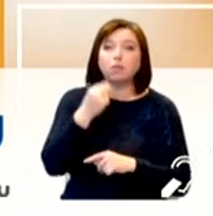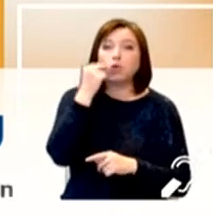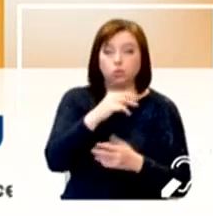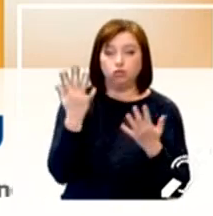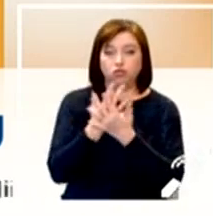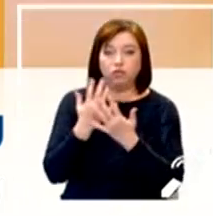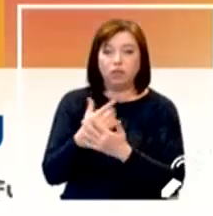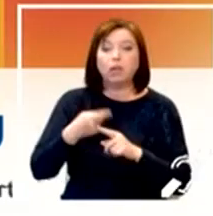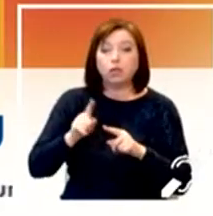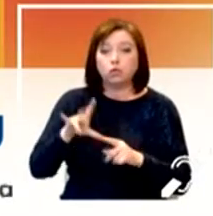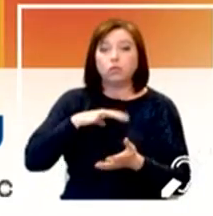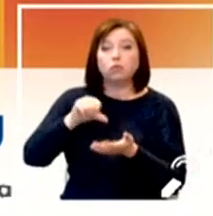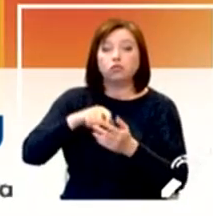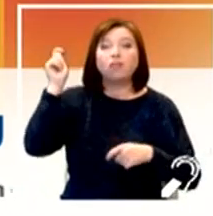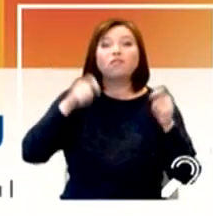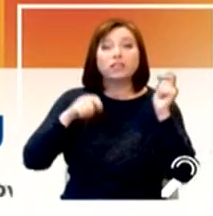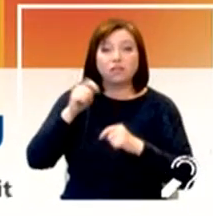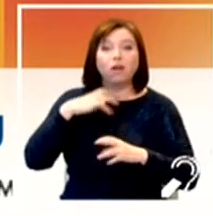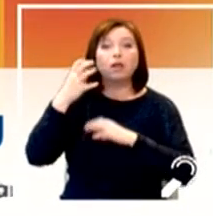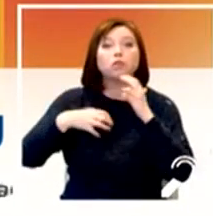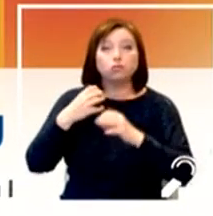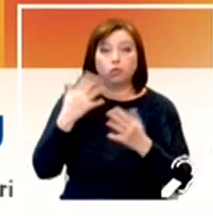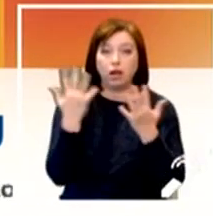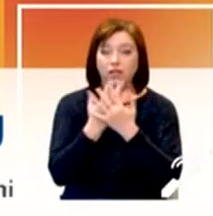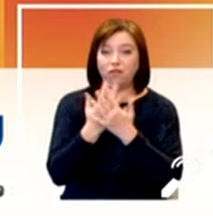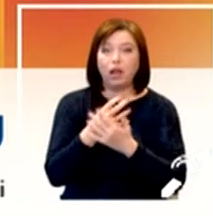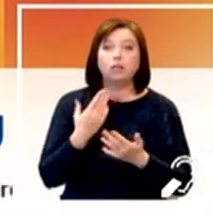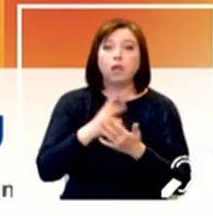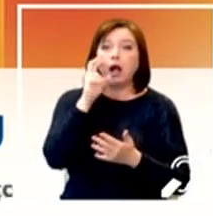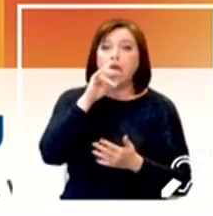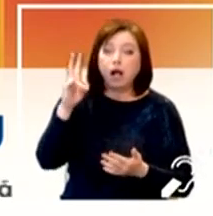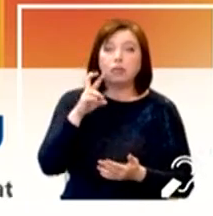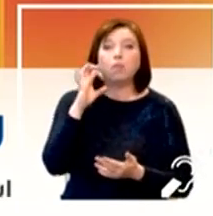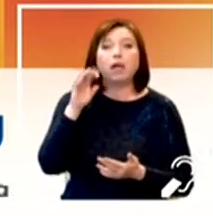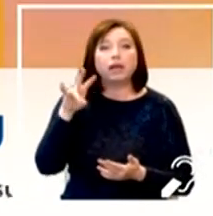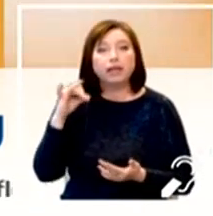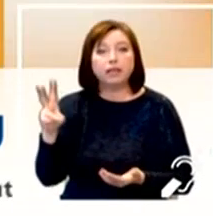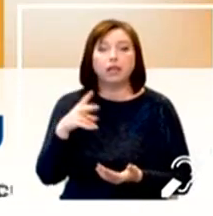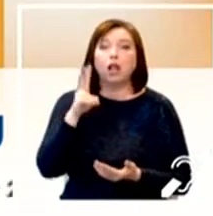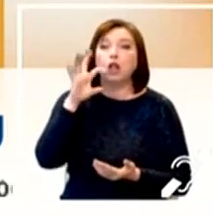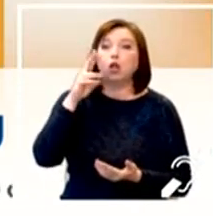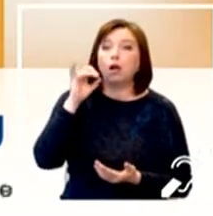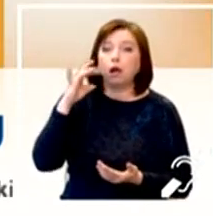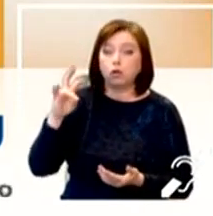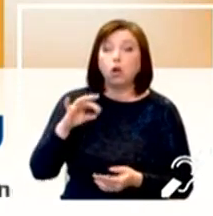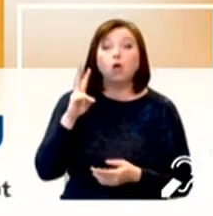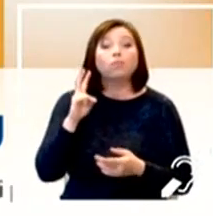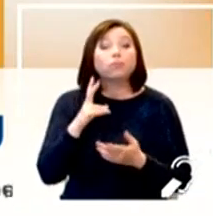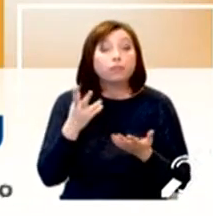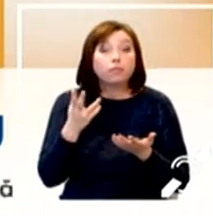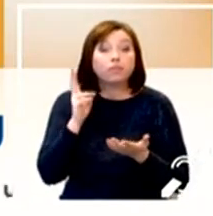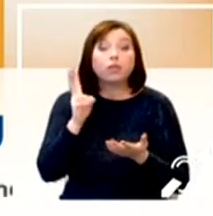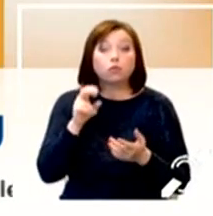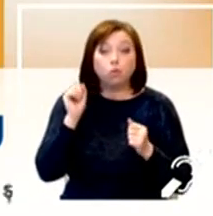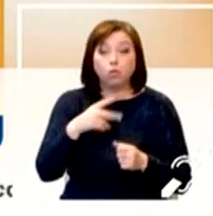pelicule care au participat la festivaluri internaționale de film precum can Berlin sau locarno cine Fili vor putea viziona aceste